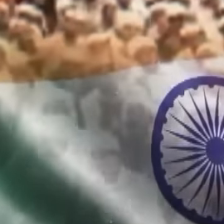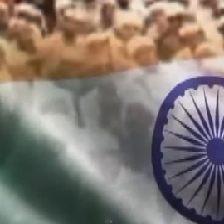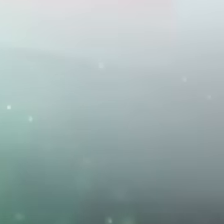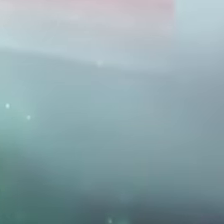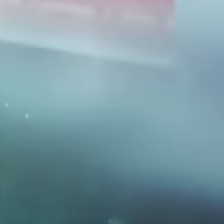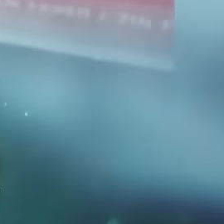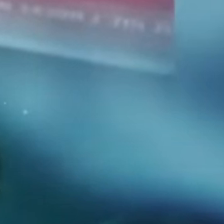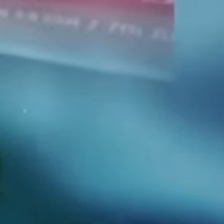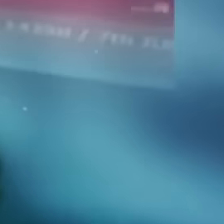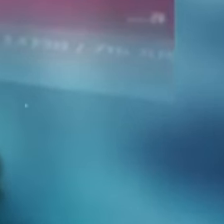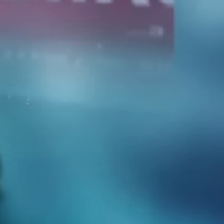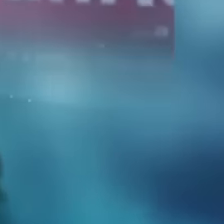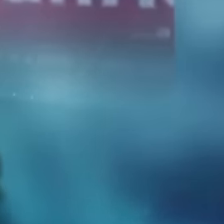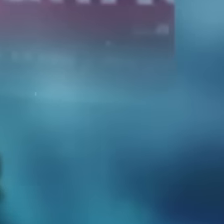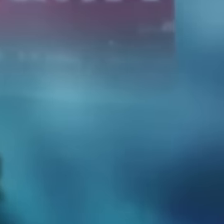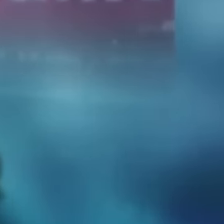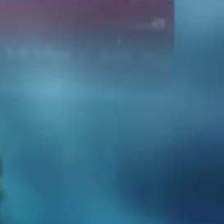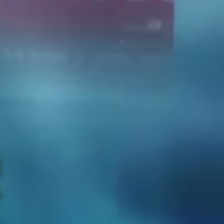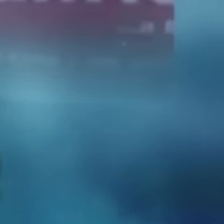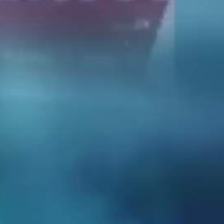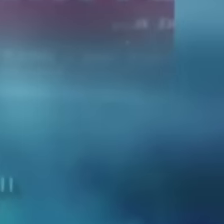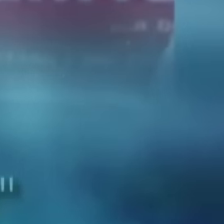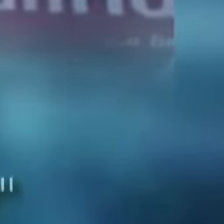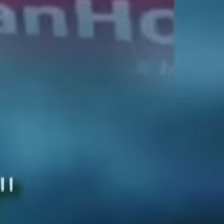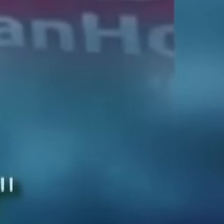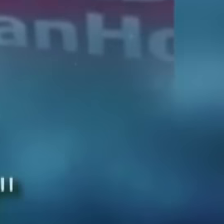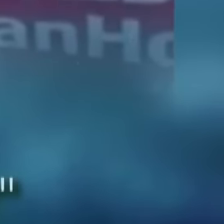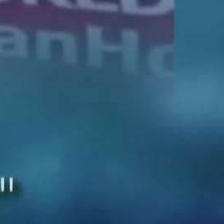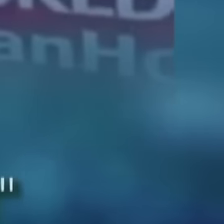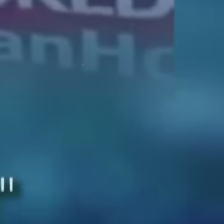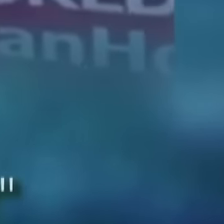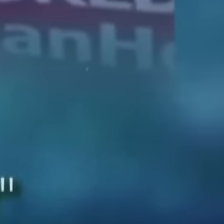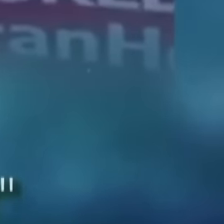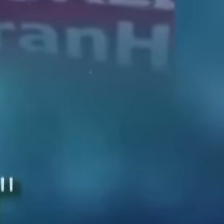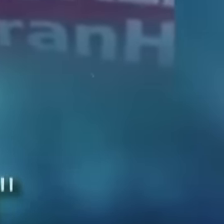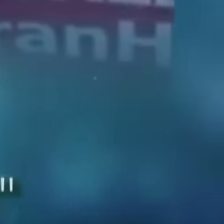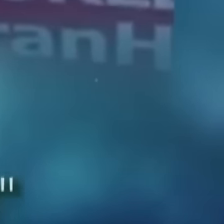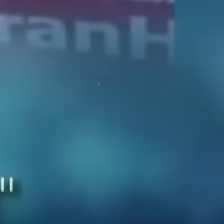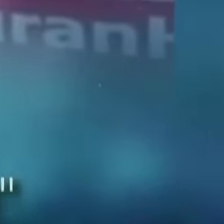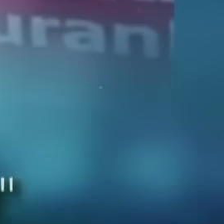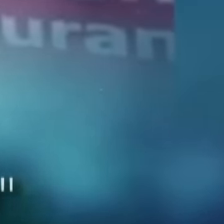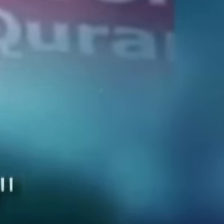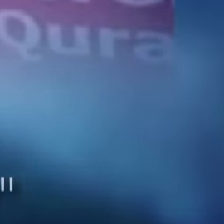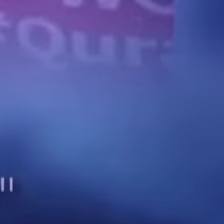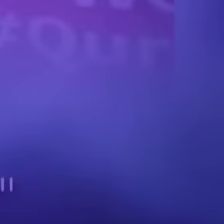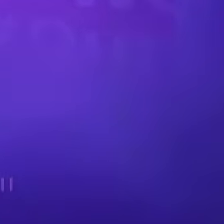Ya Allah. Ya Allah. Ya Allah.